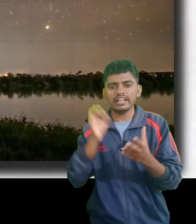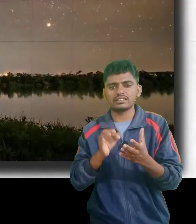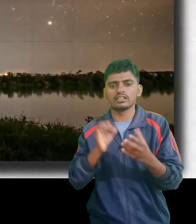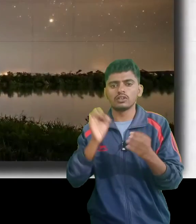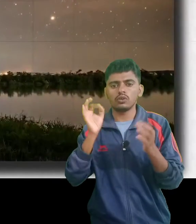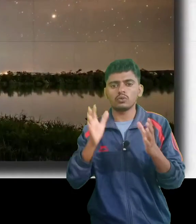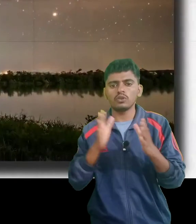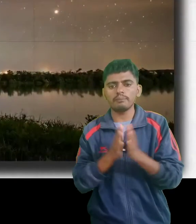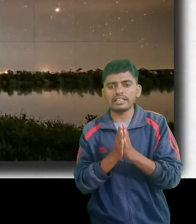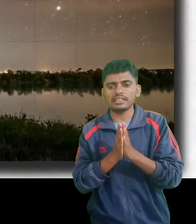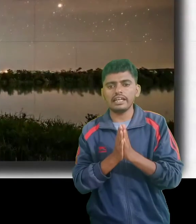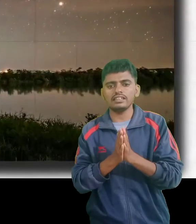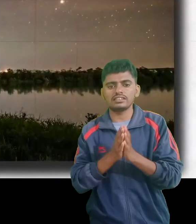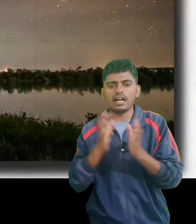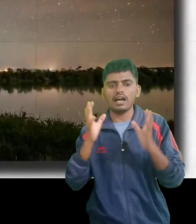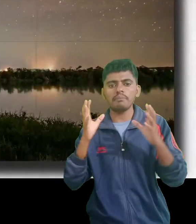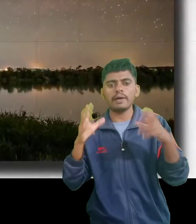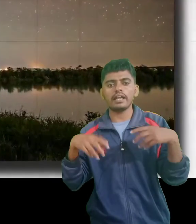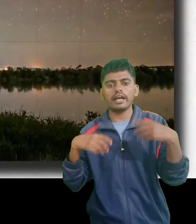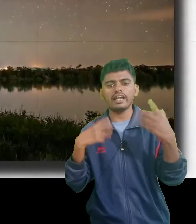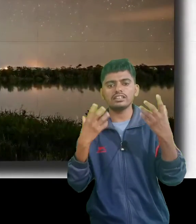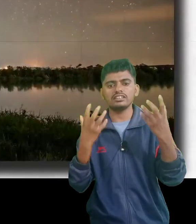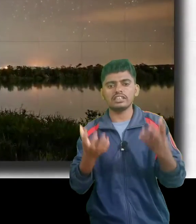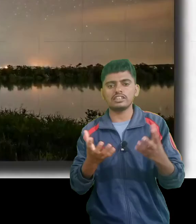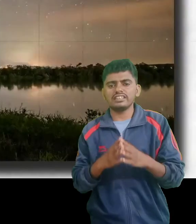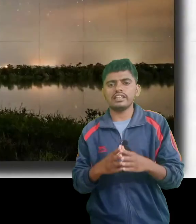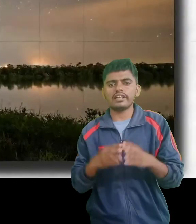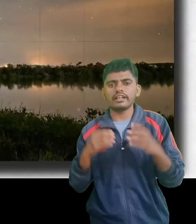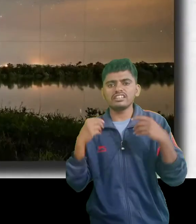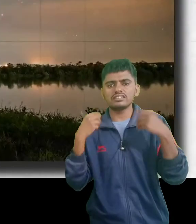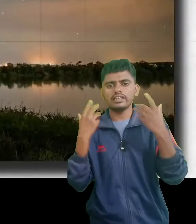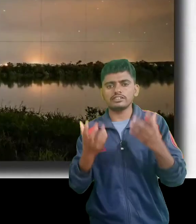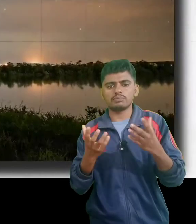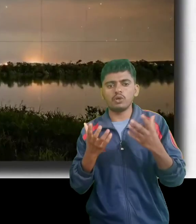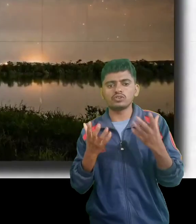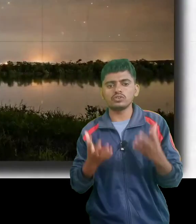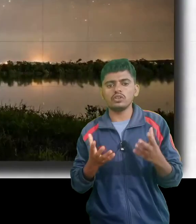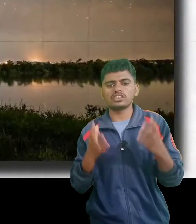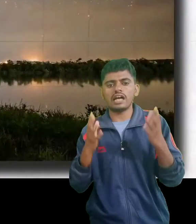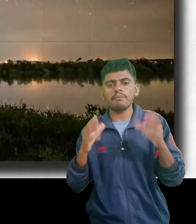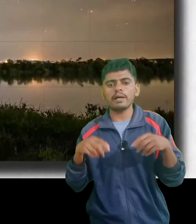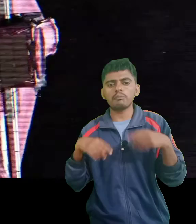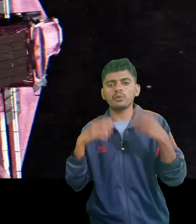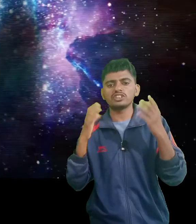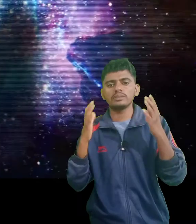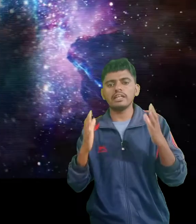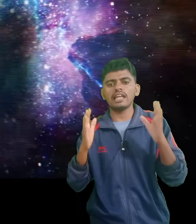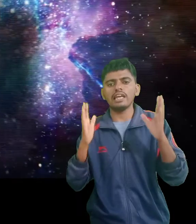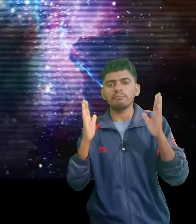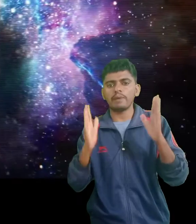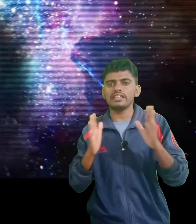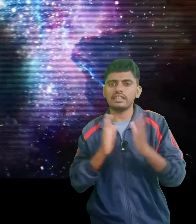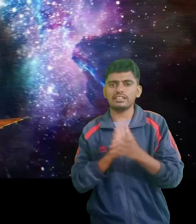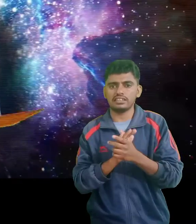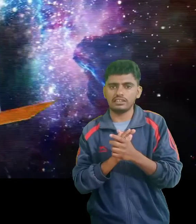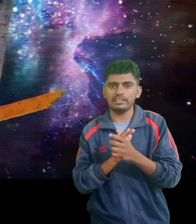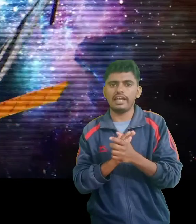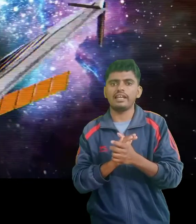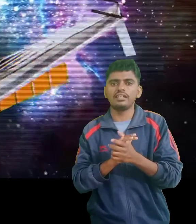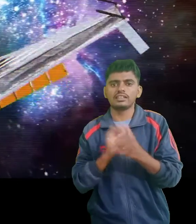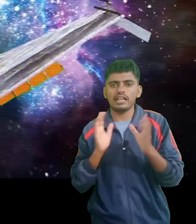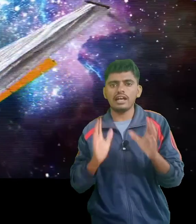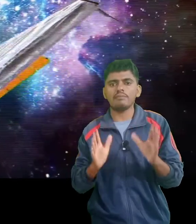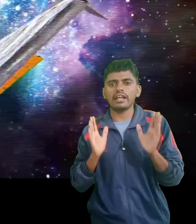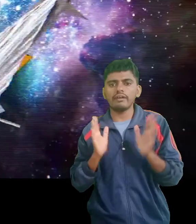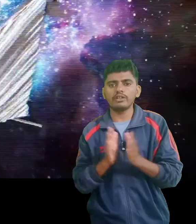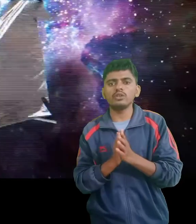ऐसा प्लेनेट्स को ढूंढ पाता है जहां पर अर्थ जैसे कंडीशंस मौजूद हो, जहां पर पॉसिबल लाइफ पाई जा सकती